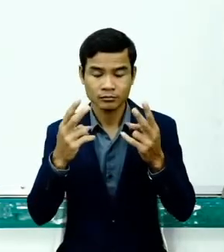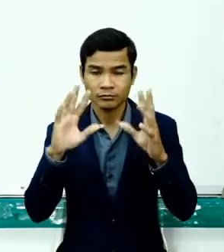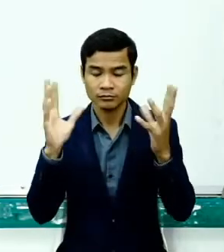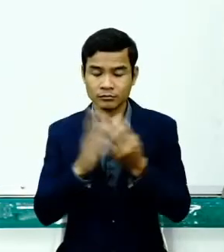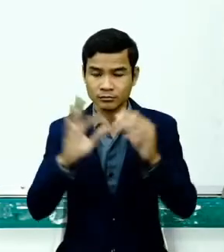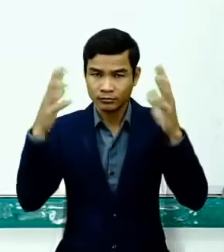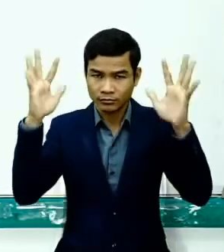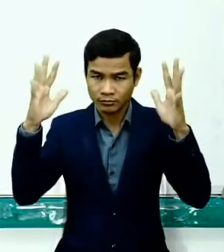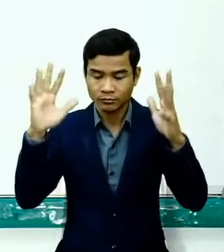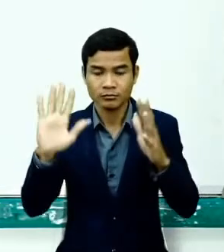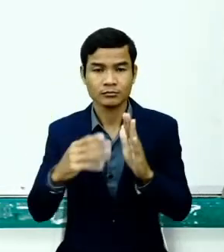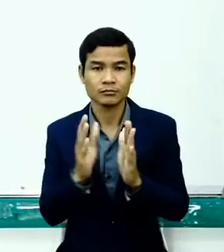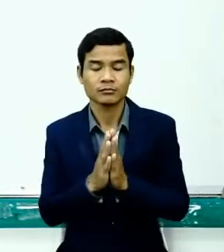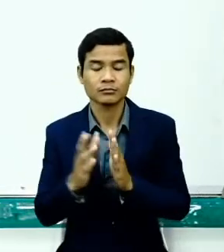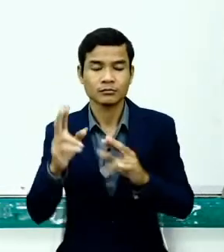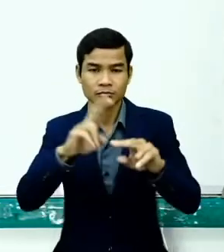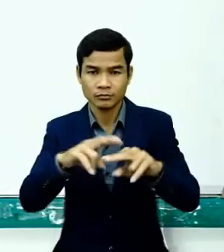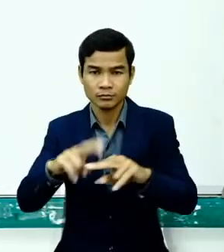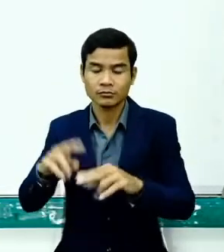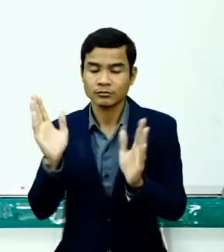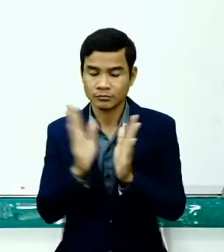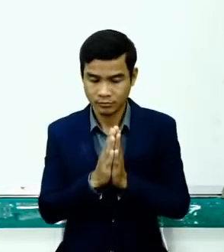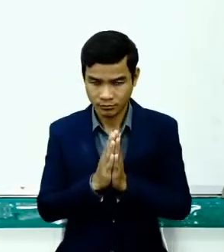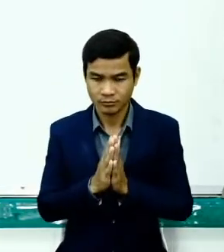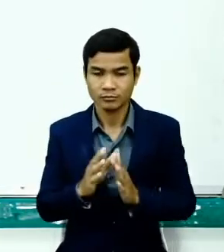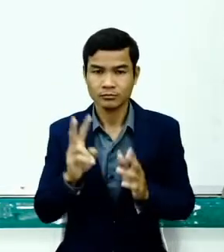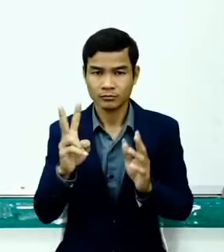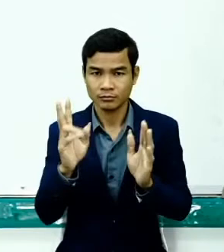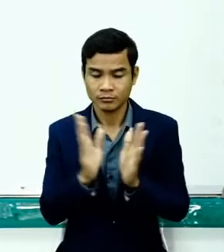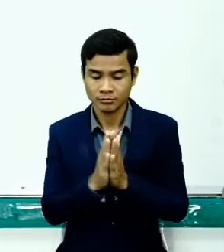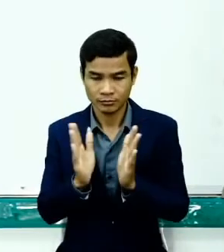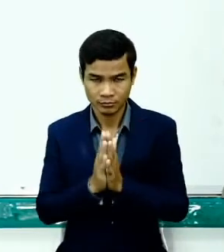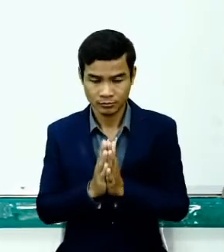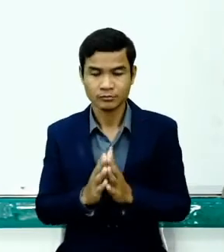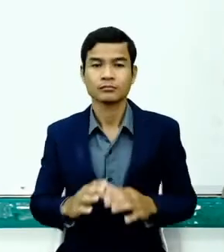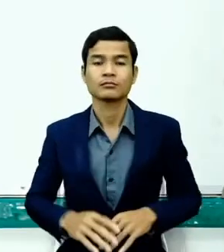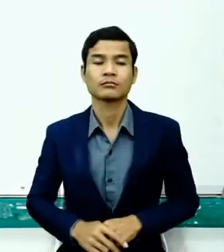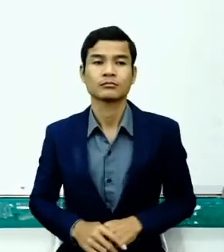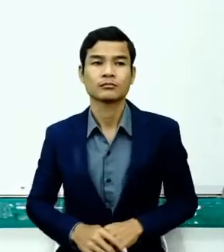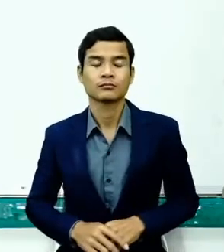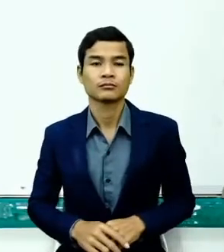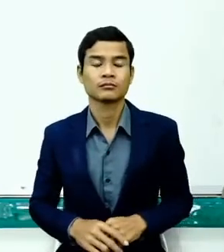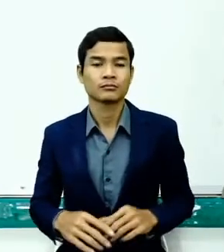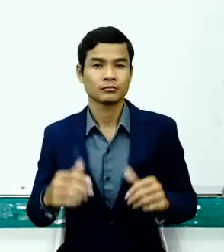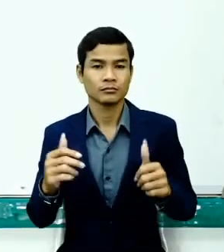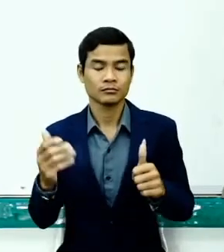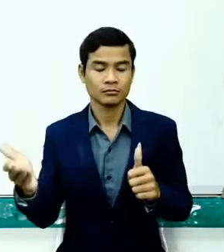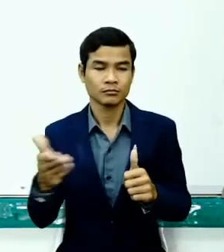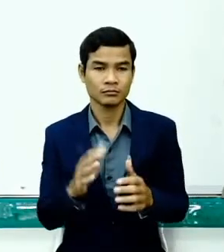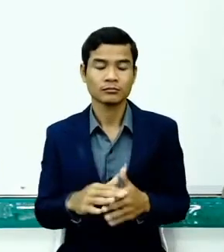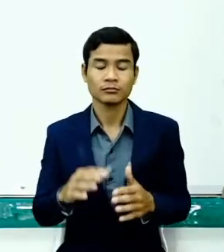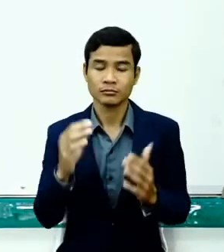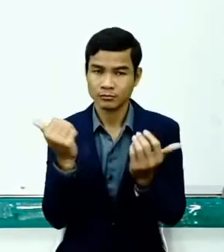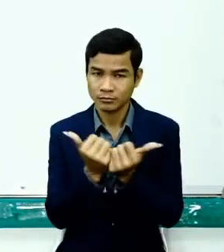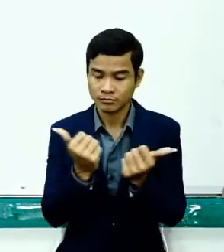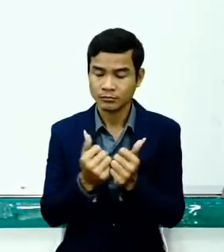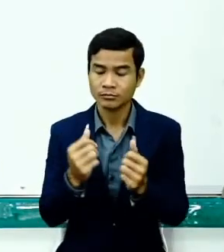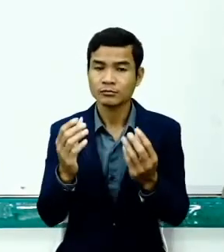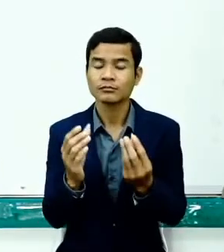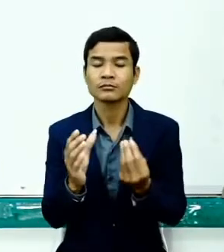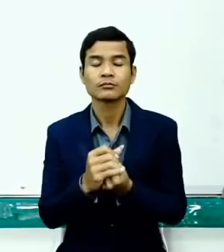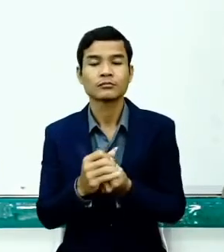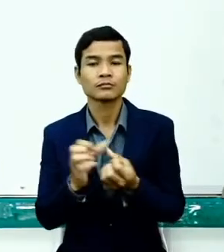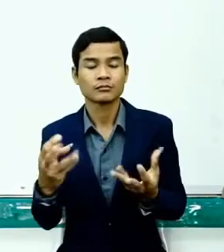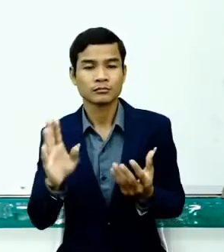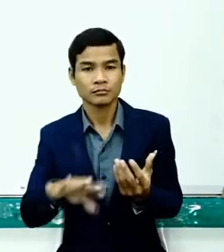រសាទរអរគុណកូនអង្គុយចុះតែដៃម្ដងពីរដងចាអញ្ចឹងយើងបានលេងល្បែងចំនួនប៉ុន្មានដែរមែន